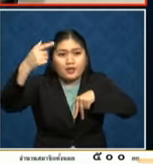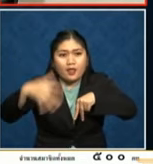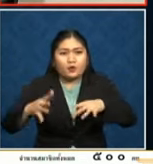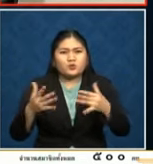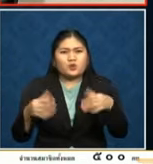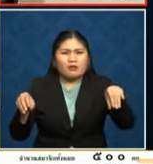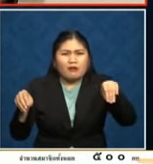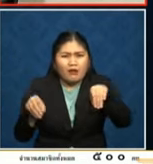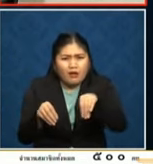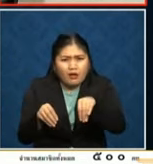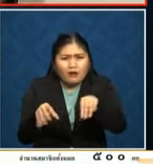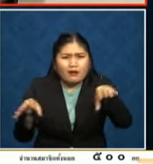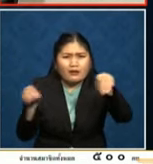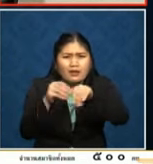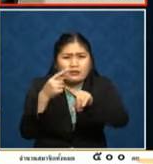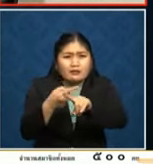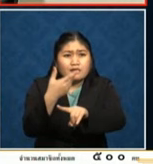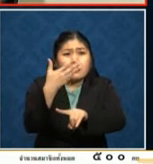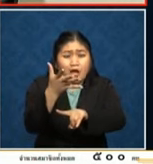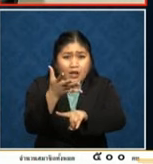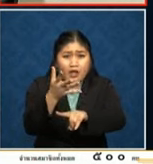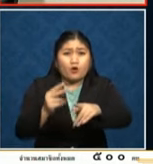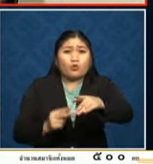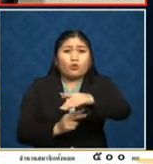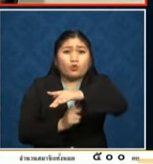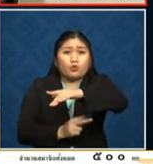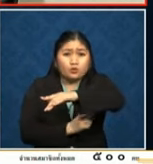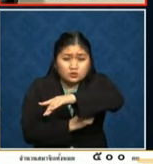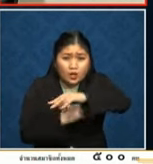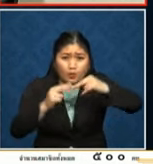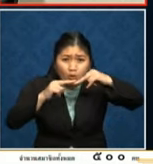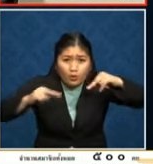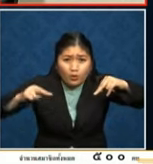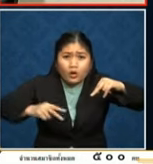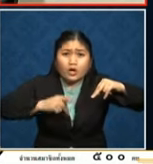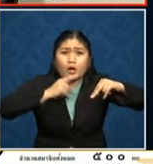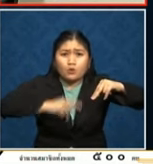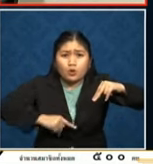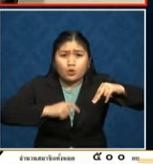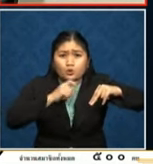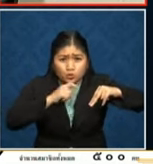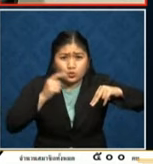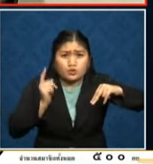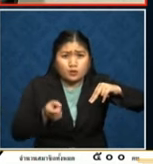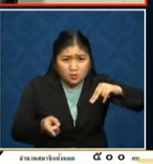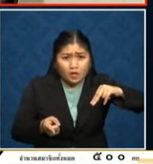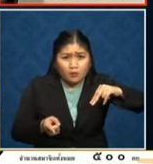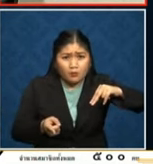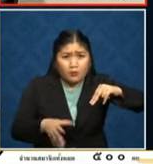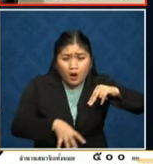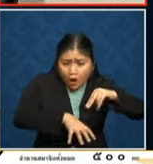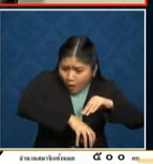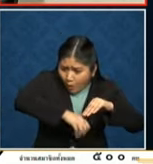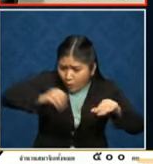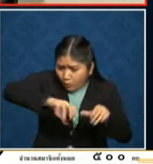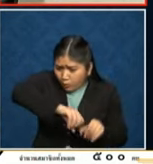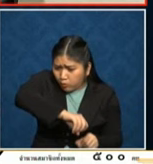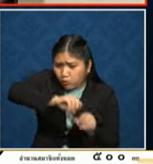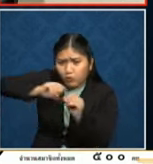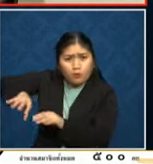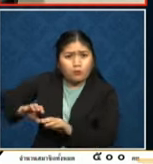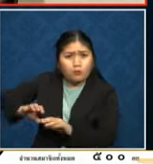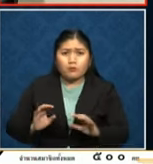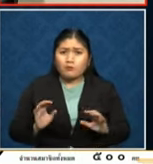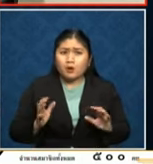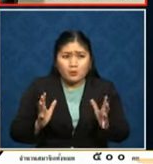ที่5แล้วค่ะเสาไฟฟ้าต้นเก่ายังคงอยู่แล้วก็ไม่ได้ถูกรื้อถอนออกทำให้พี่น้องประชาชนได้รับความเดือดร้อนเกรงว่าจะเกิดอัน